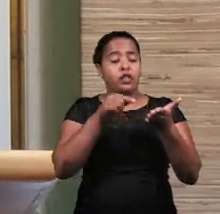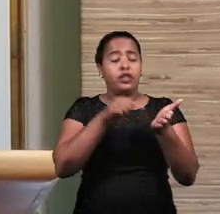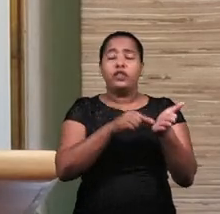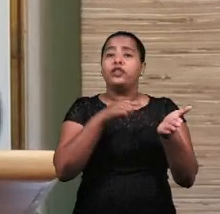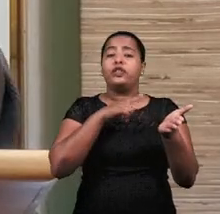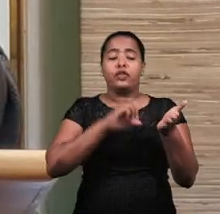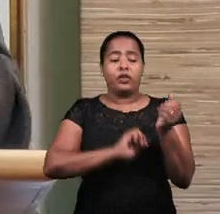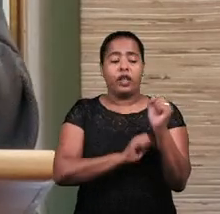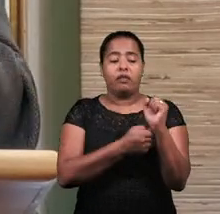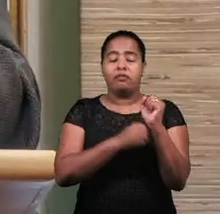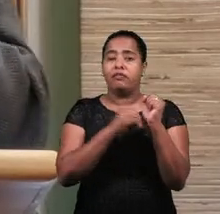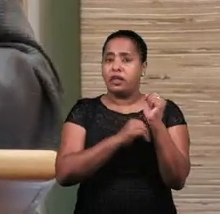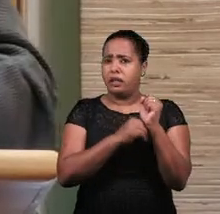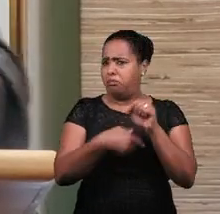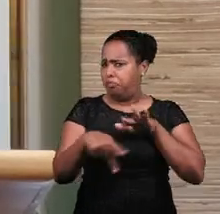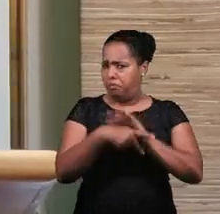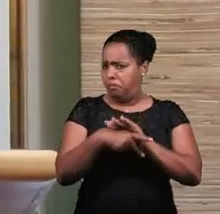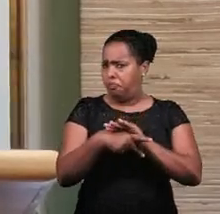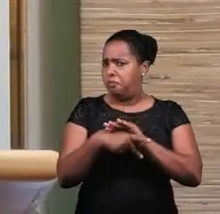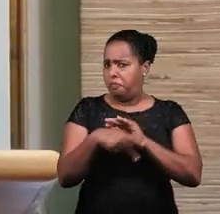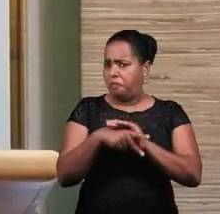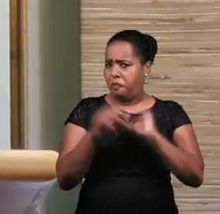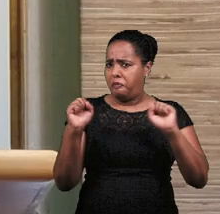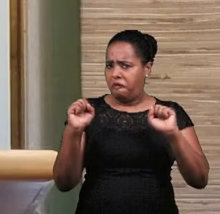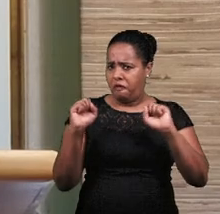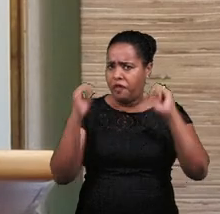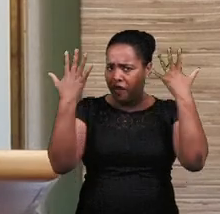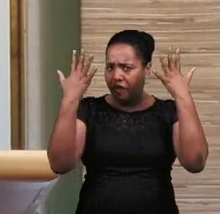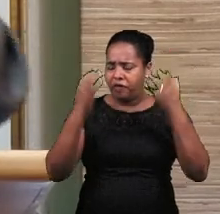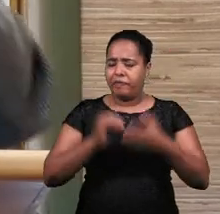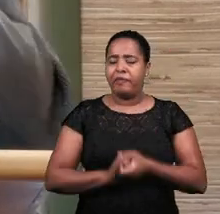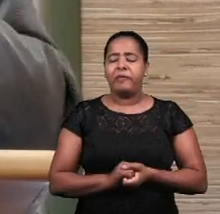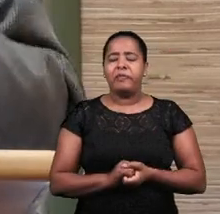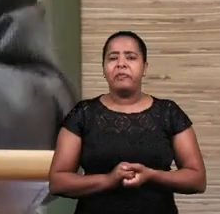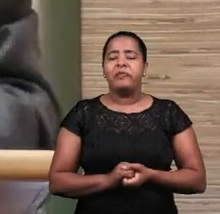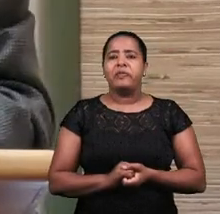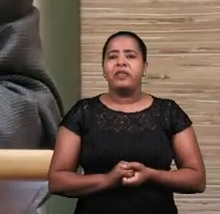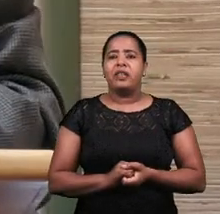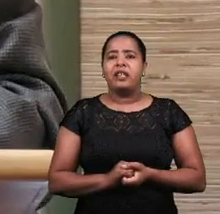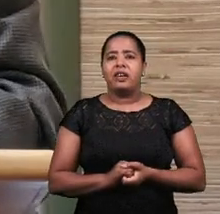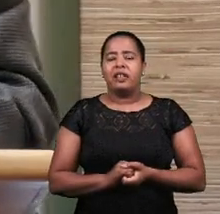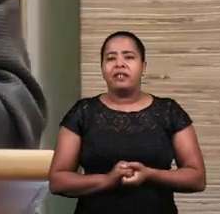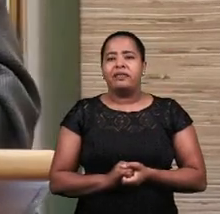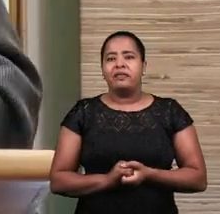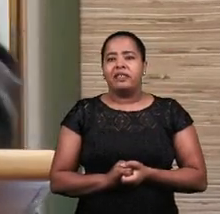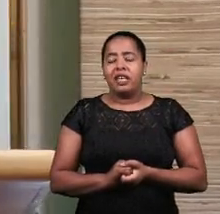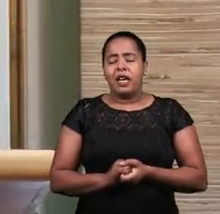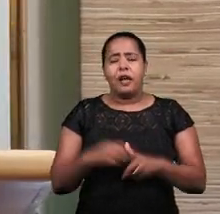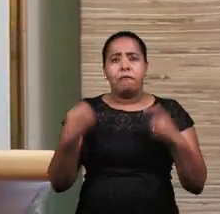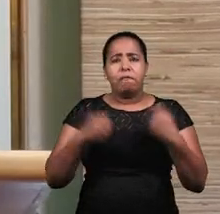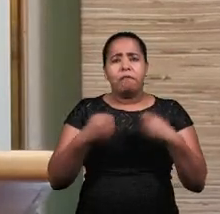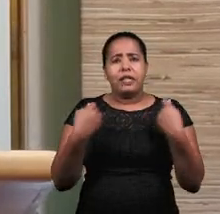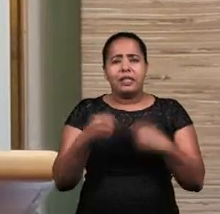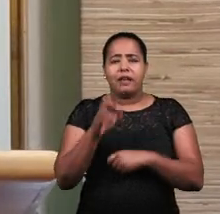qui faisait partie de la fête. Et il est arrivé, il devrait